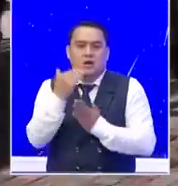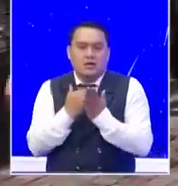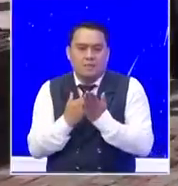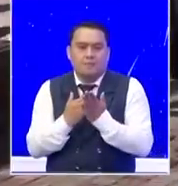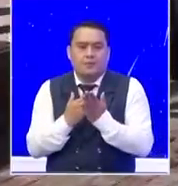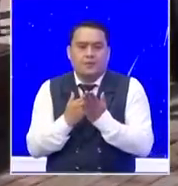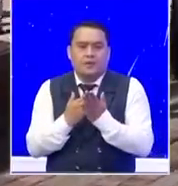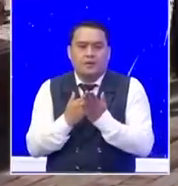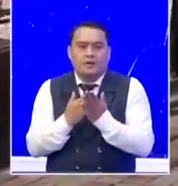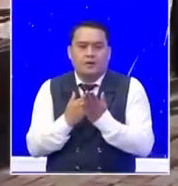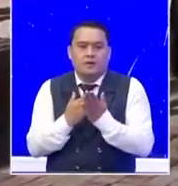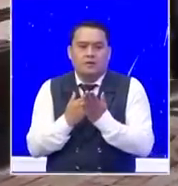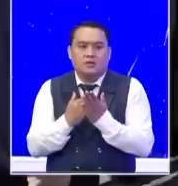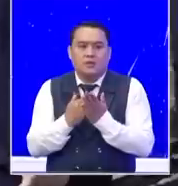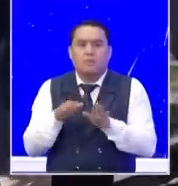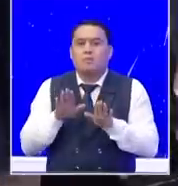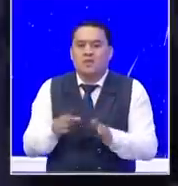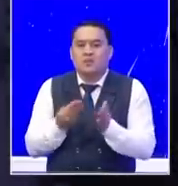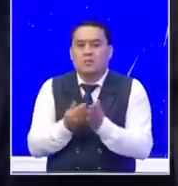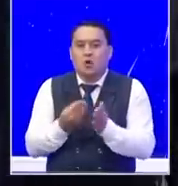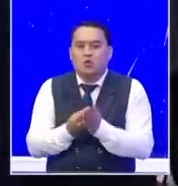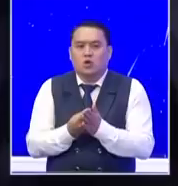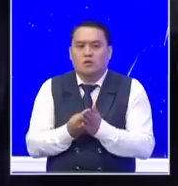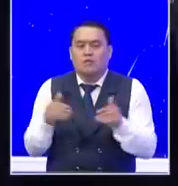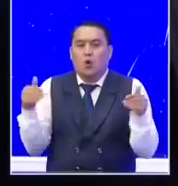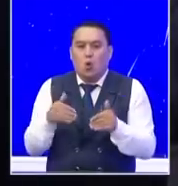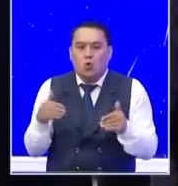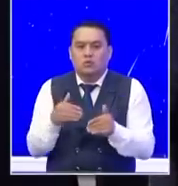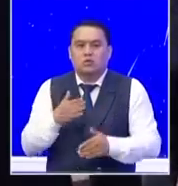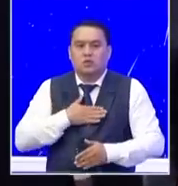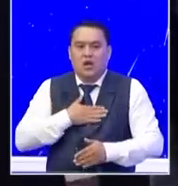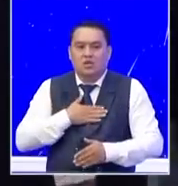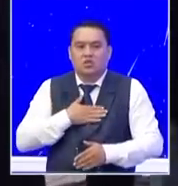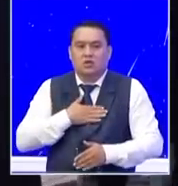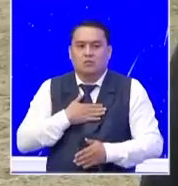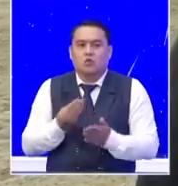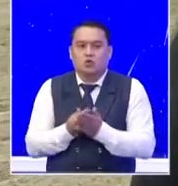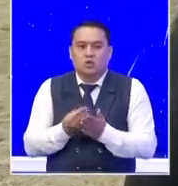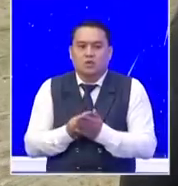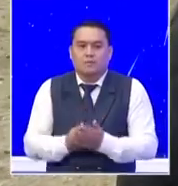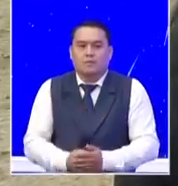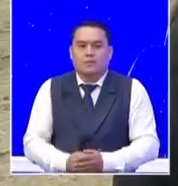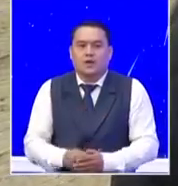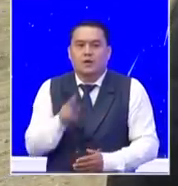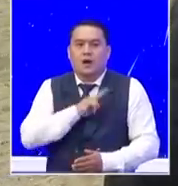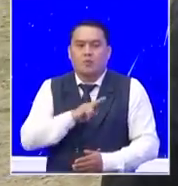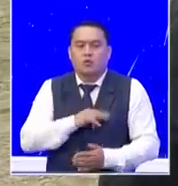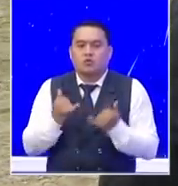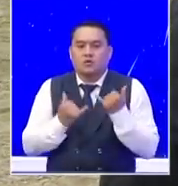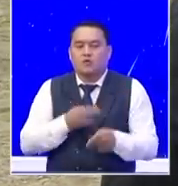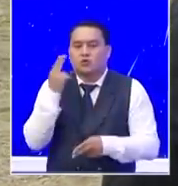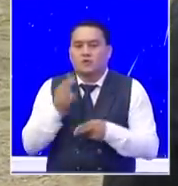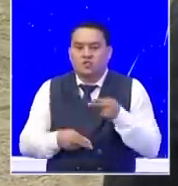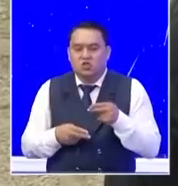в Остеве в этом. Это за счет местного бюджета. Потому что колледж, вот же на нашем бюджете. Работа сейчас на этапе